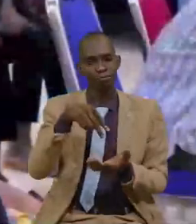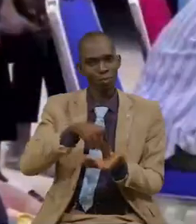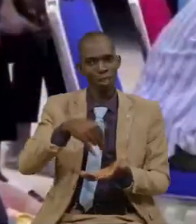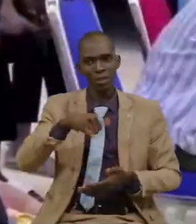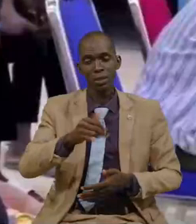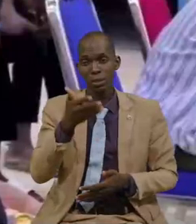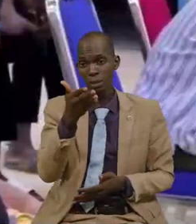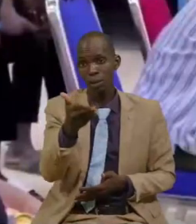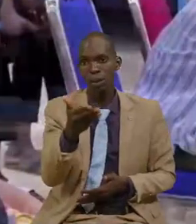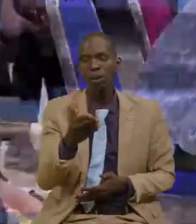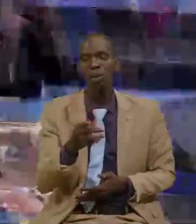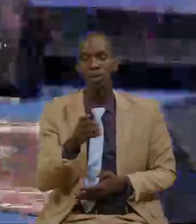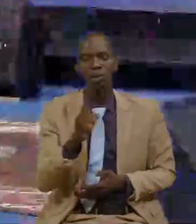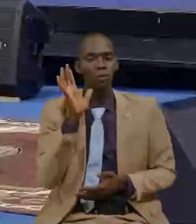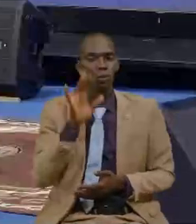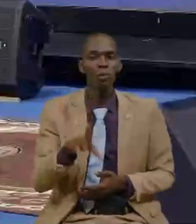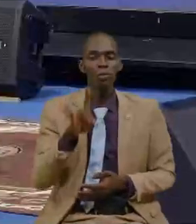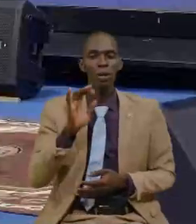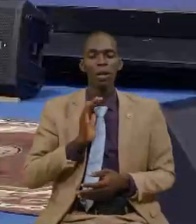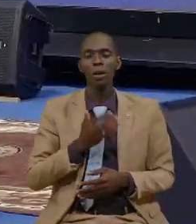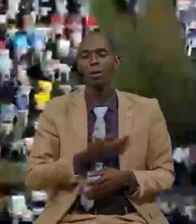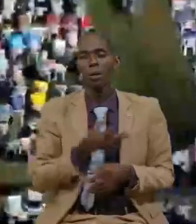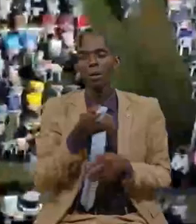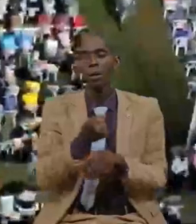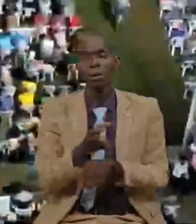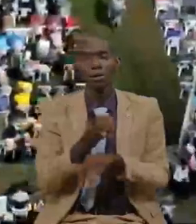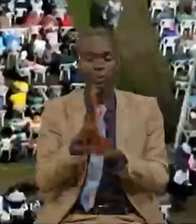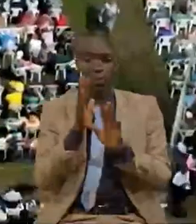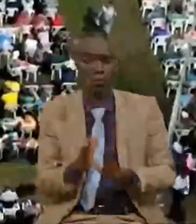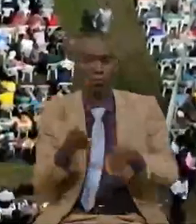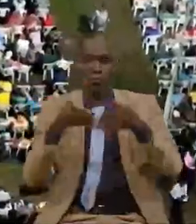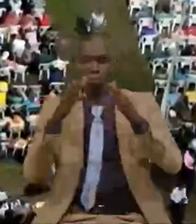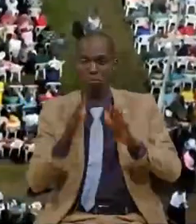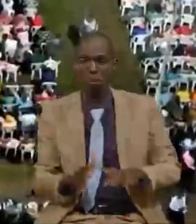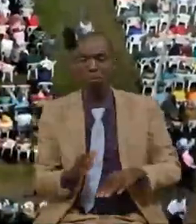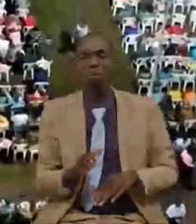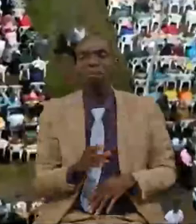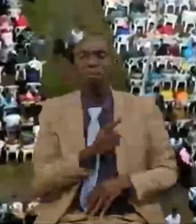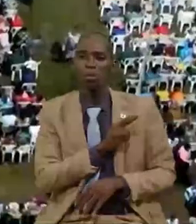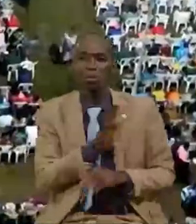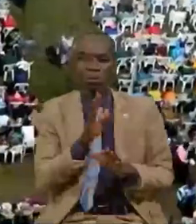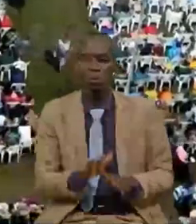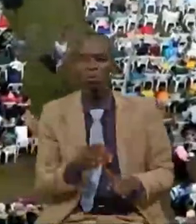venu. Toujours debout, nos conseillers sont là et